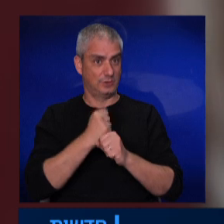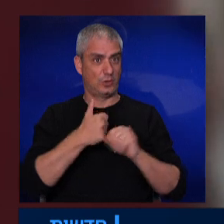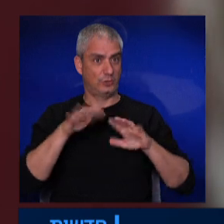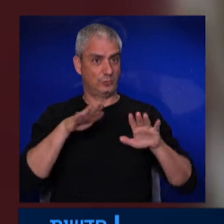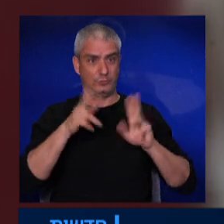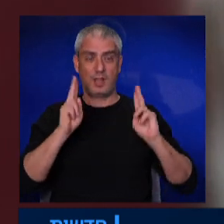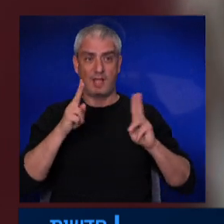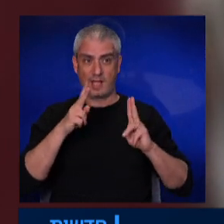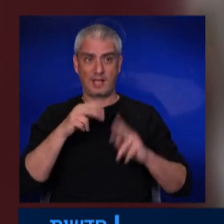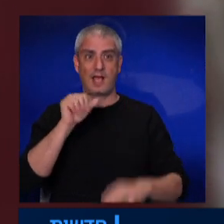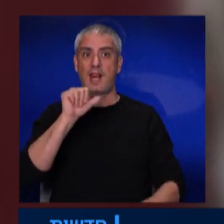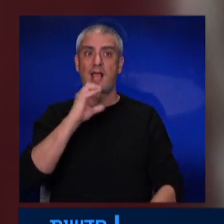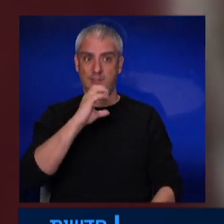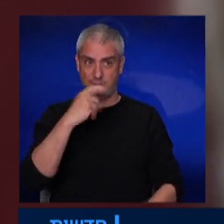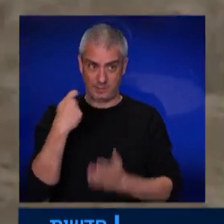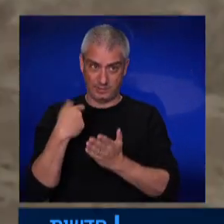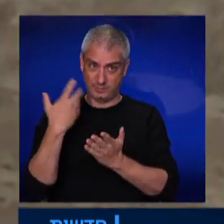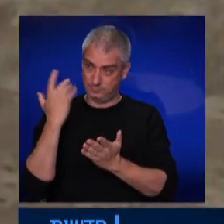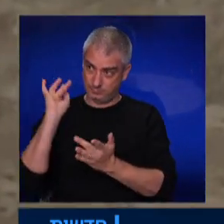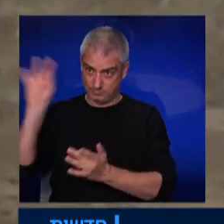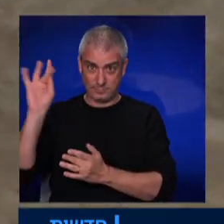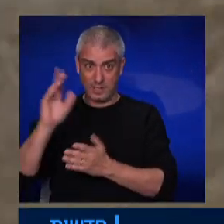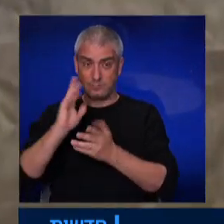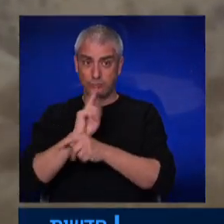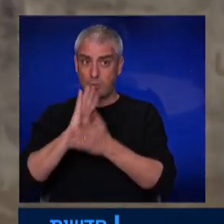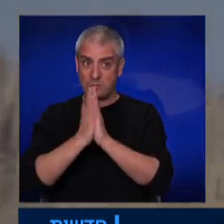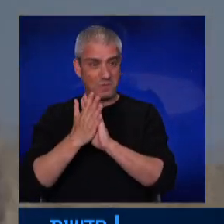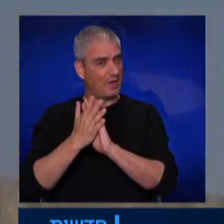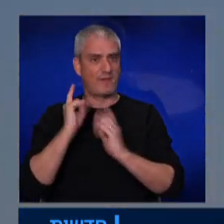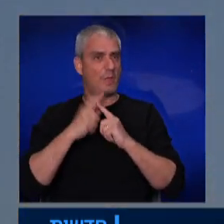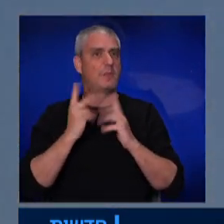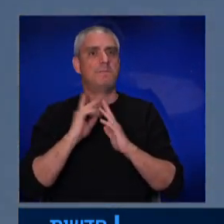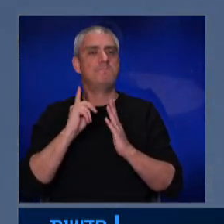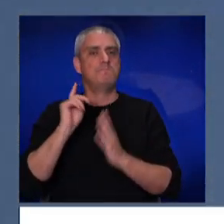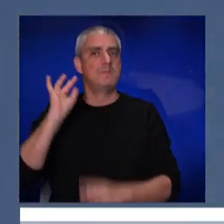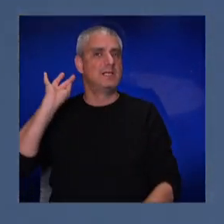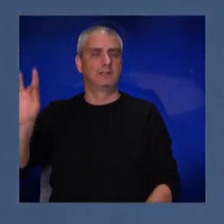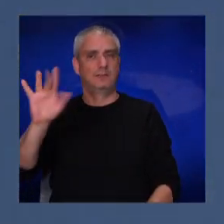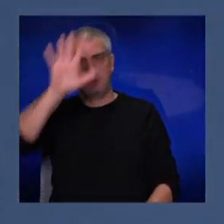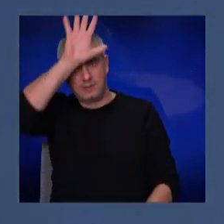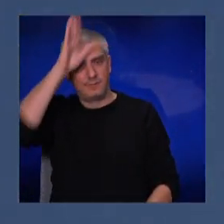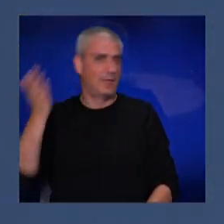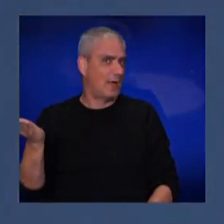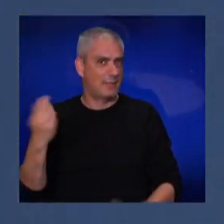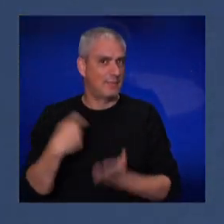الكاظمي من محاسبة حرس الثوري الإيراني إلا شلو بديوك برور ميقبمي تيران إتا مخير